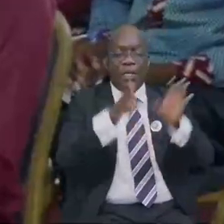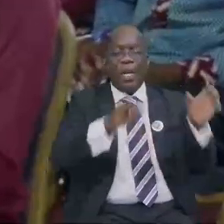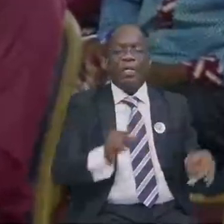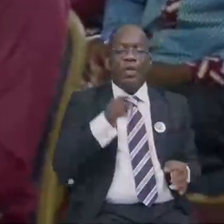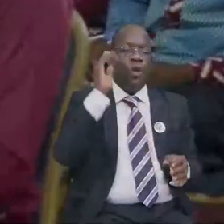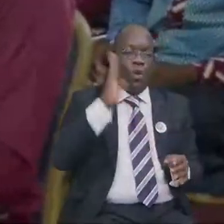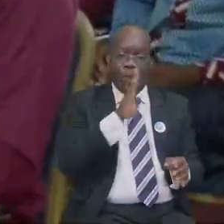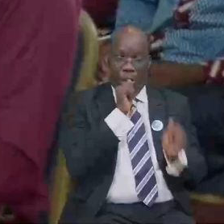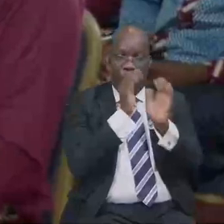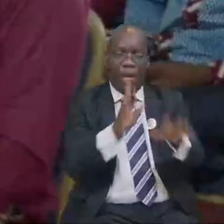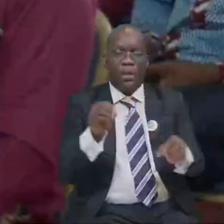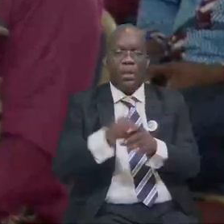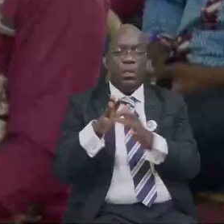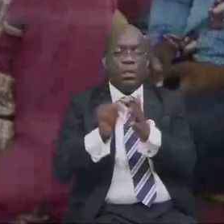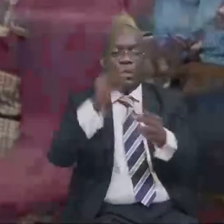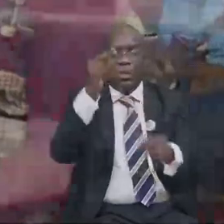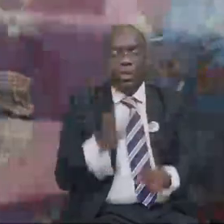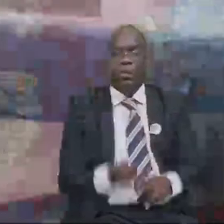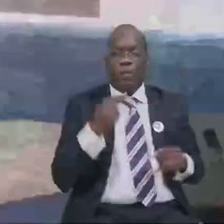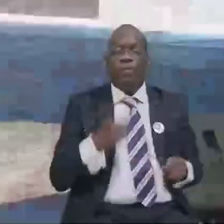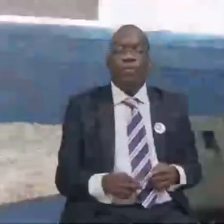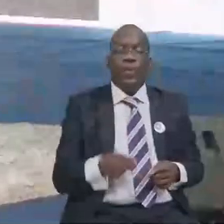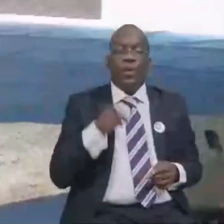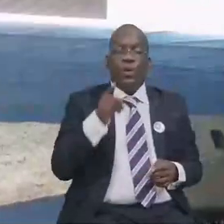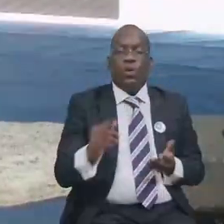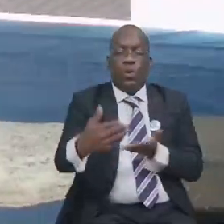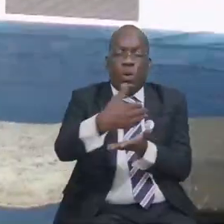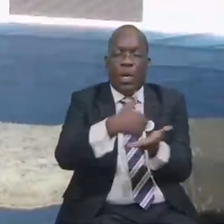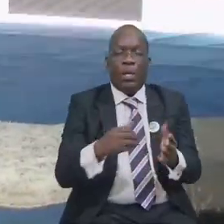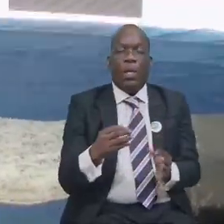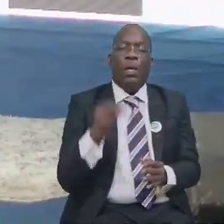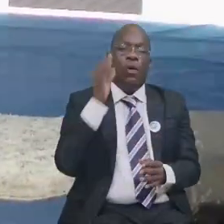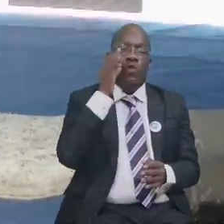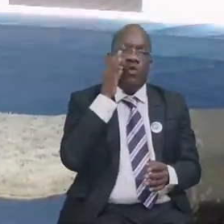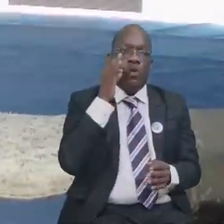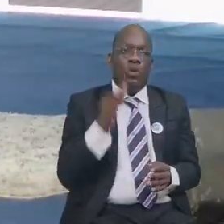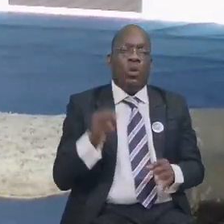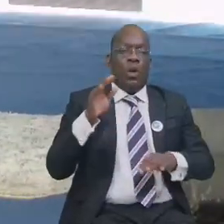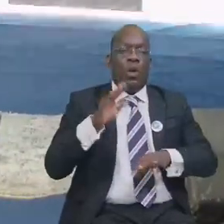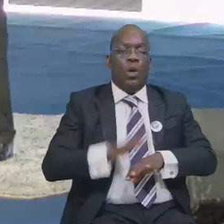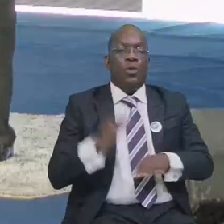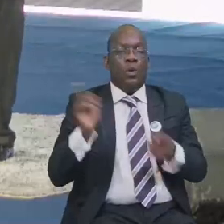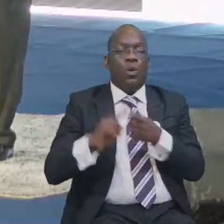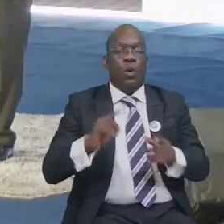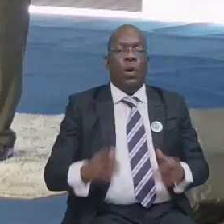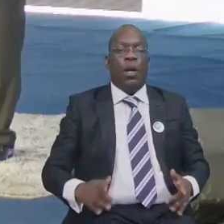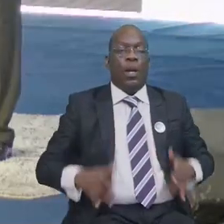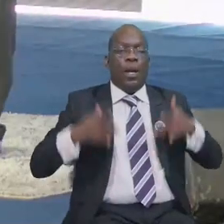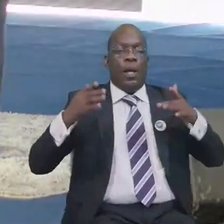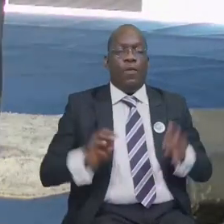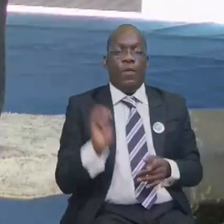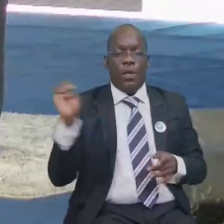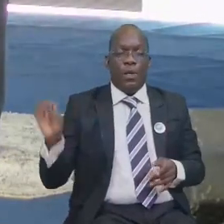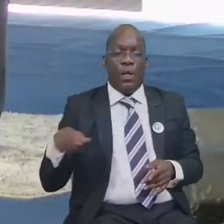il dit, vous devez amasser des fruits pour la vie éternelle. Afin que celui qui